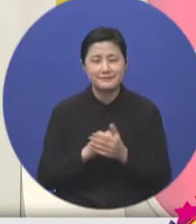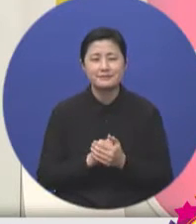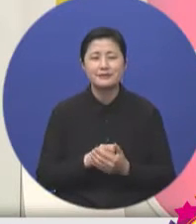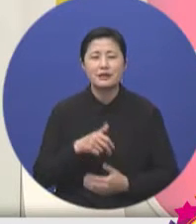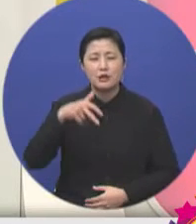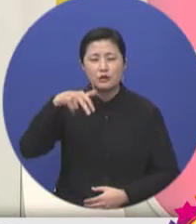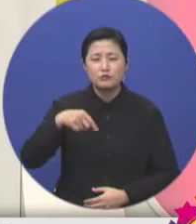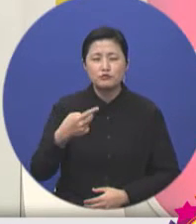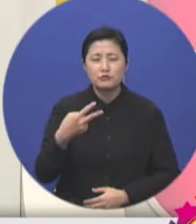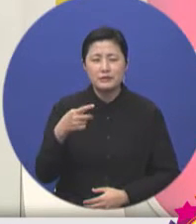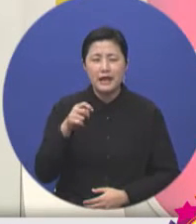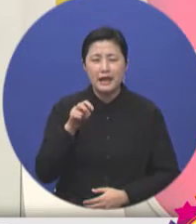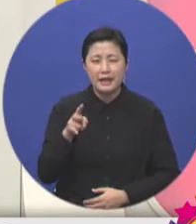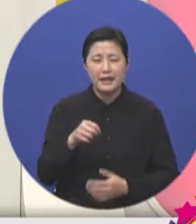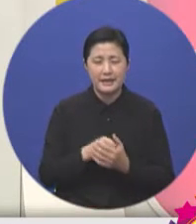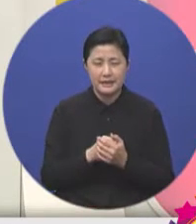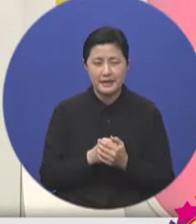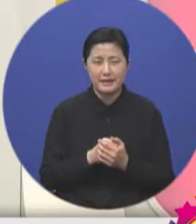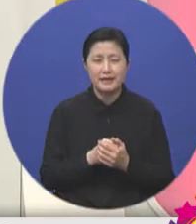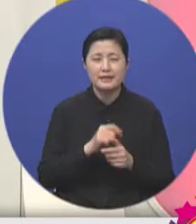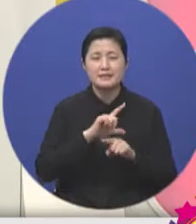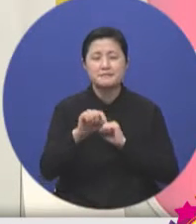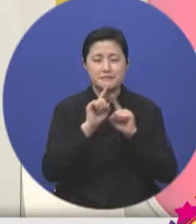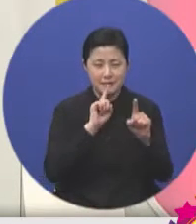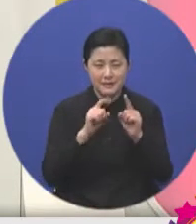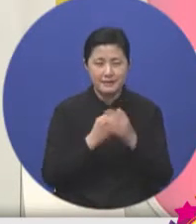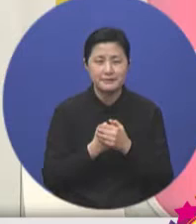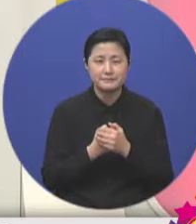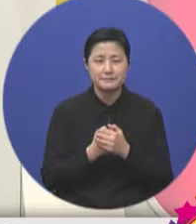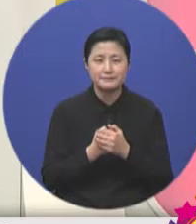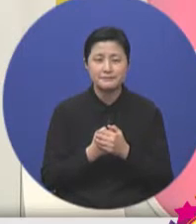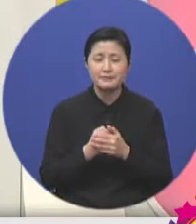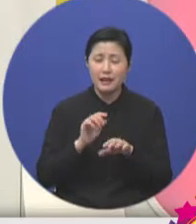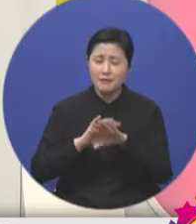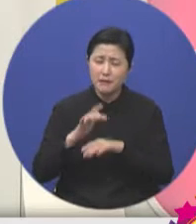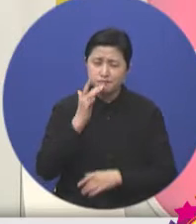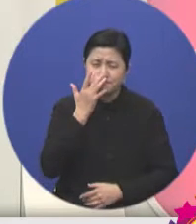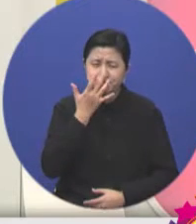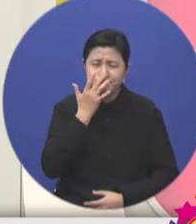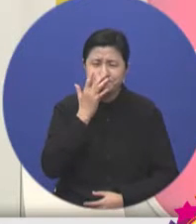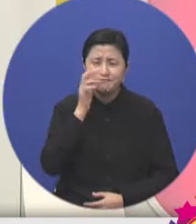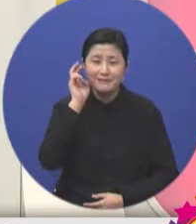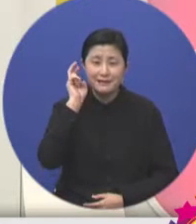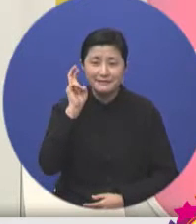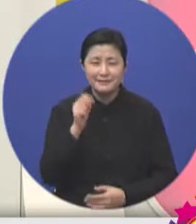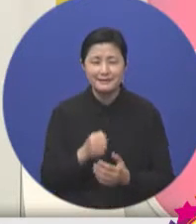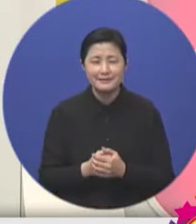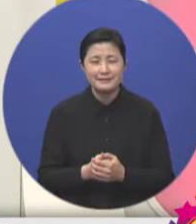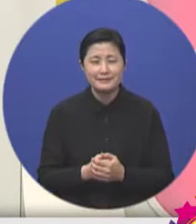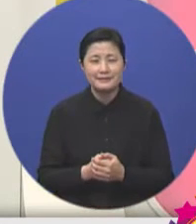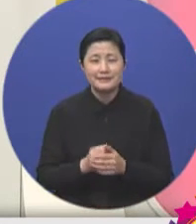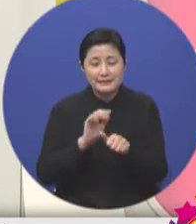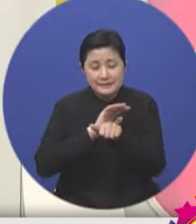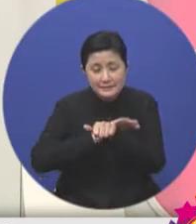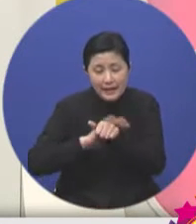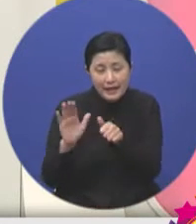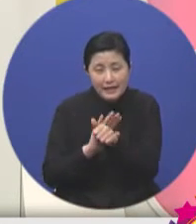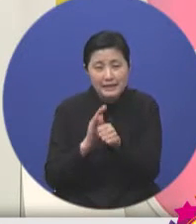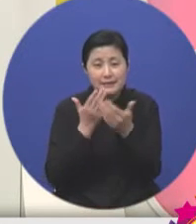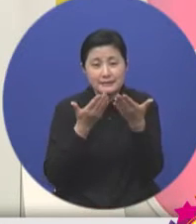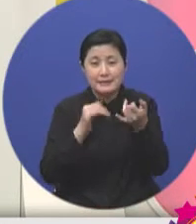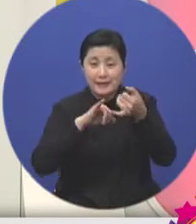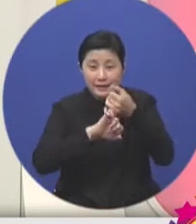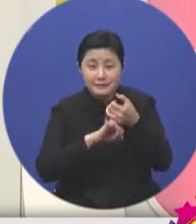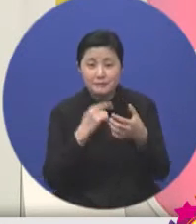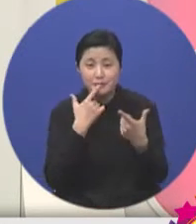해드리쿠다에 제주도 사투리로 잘 해드리쿠다. 무슨 말인지 못 알아들걸요? 아니 잘해드리겠습니다 이런 뜻 아니에요?